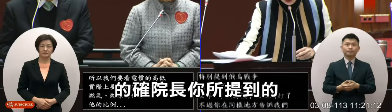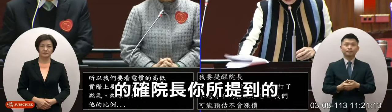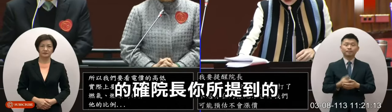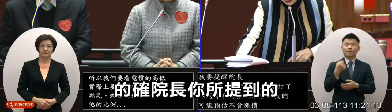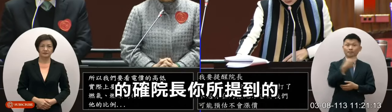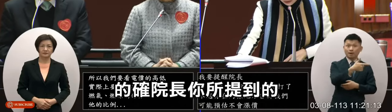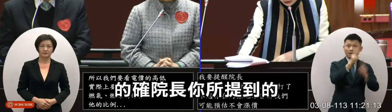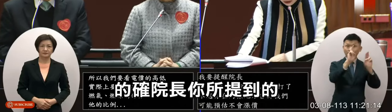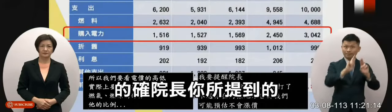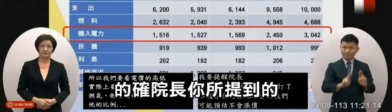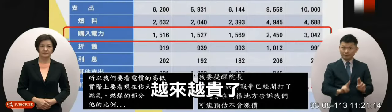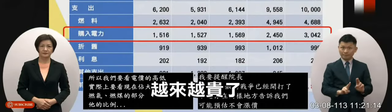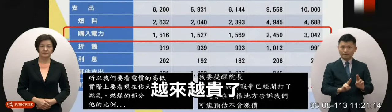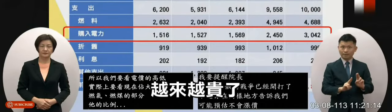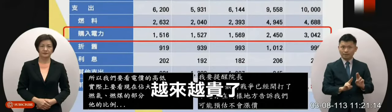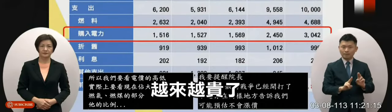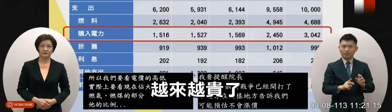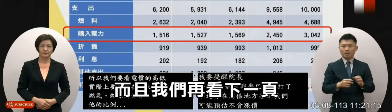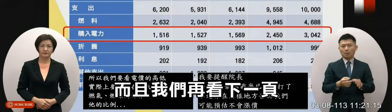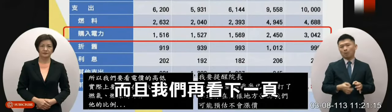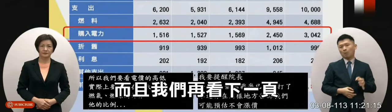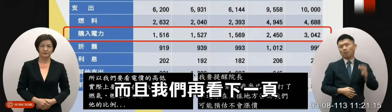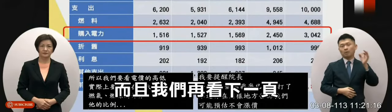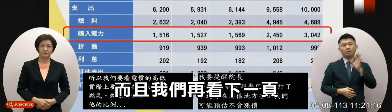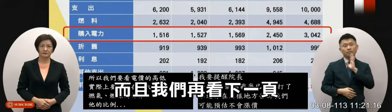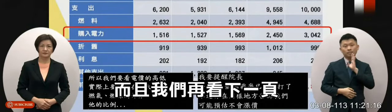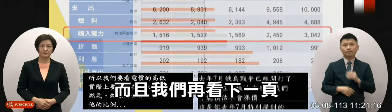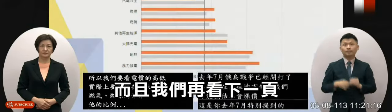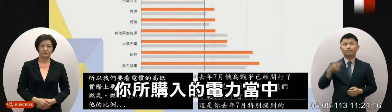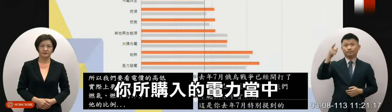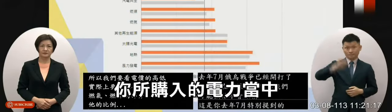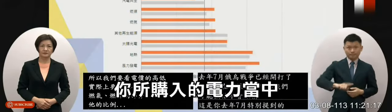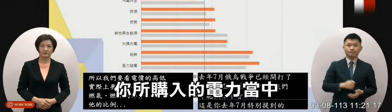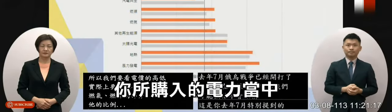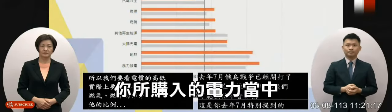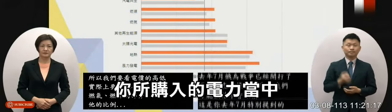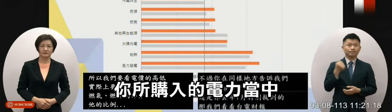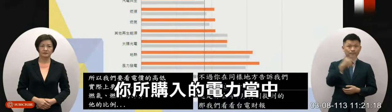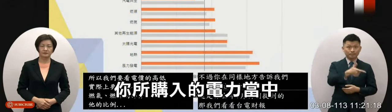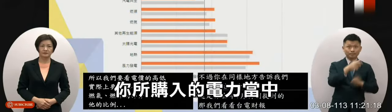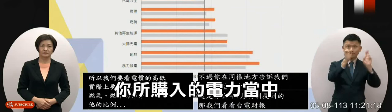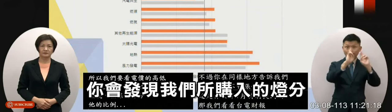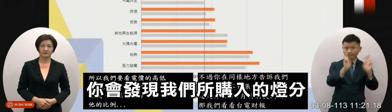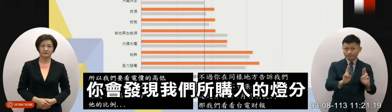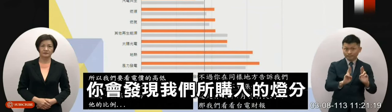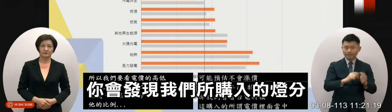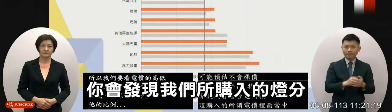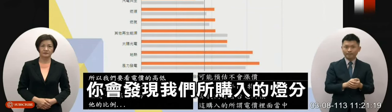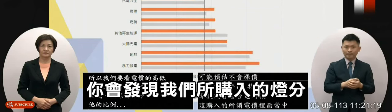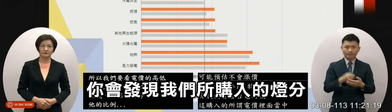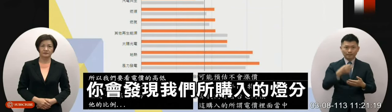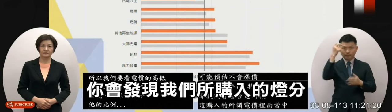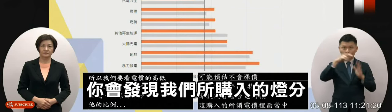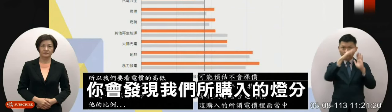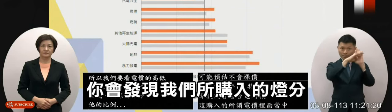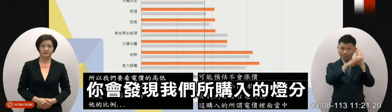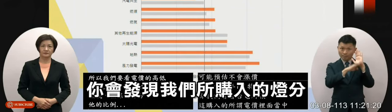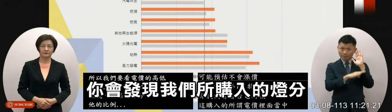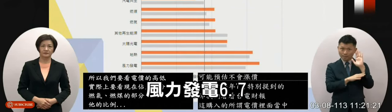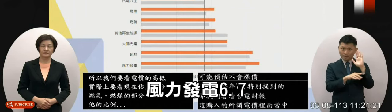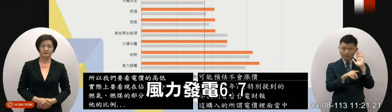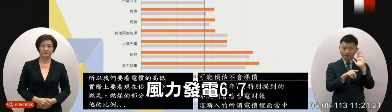的确院长你所提到的越来越贵了，而且我们再看下一页哦，你所购入的电力当中，你会发现我们所购入来的